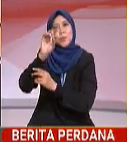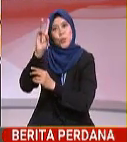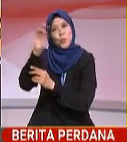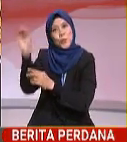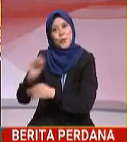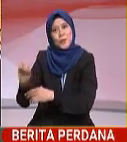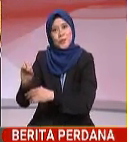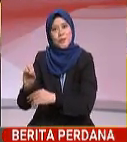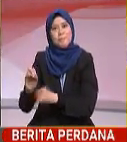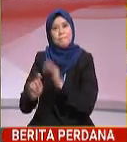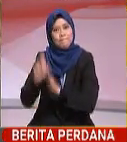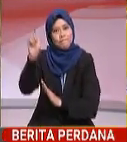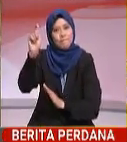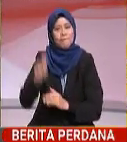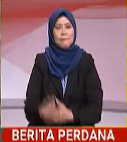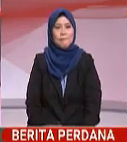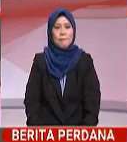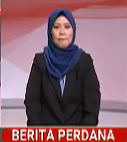28.37%.